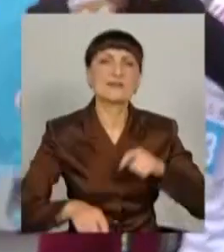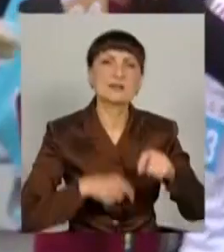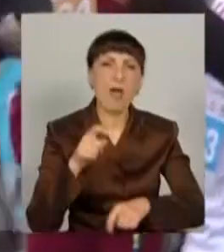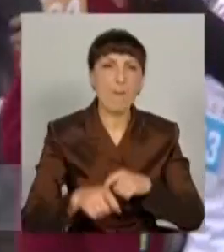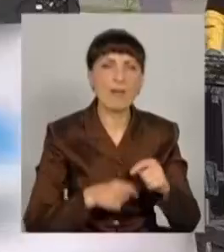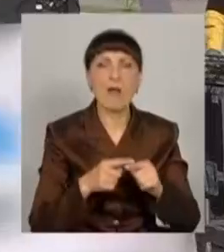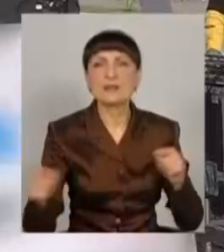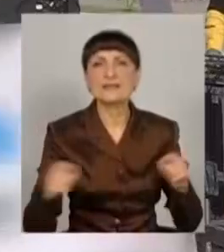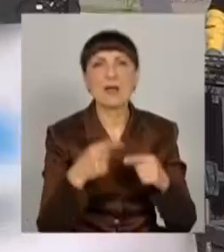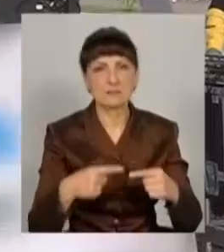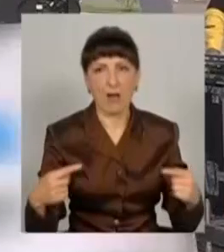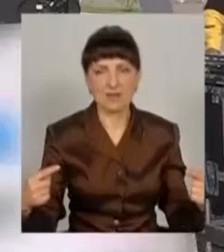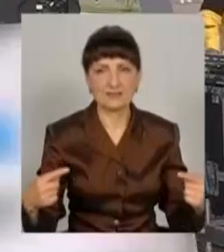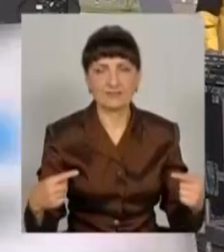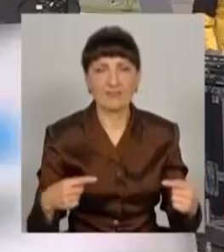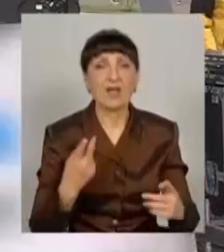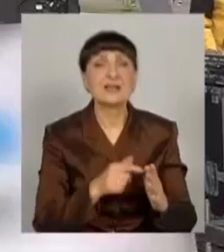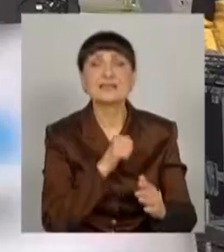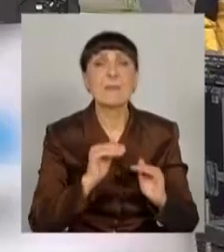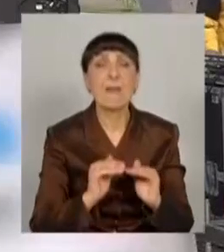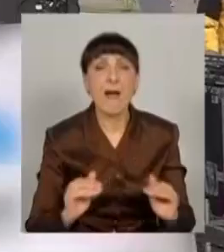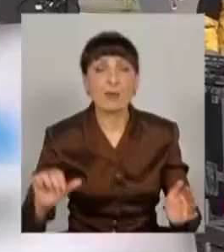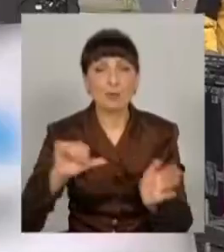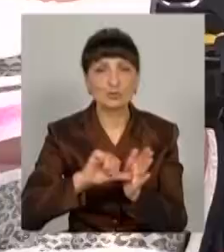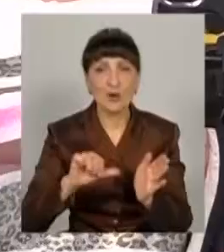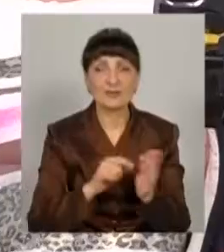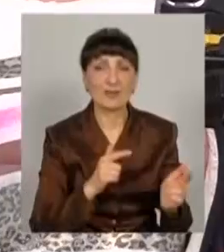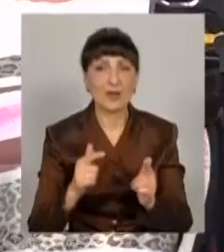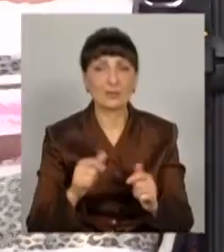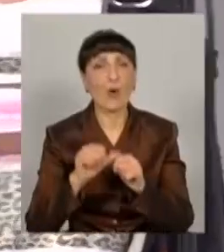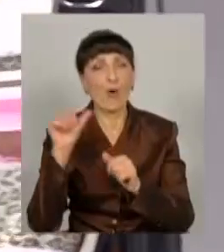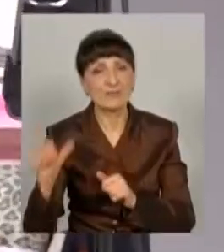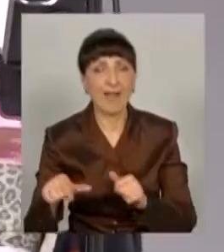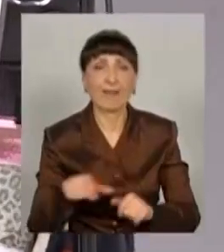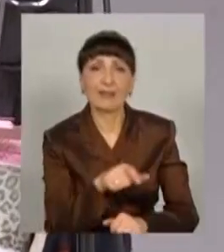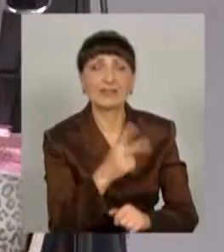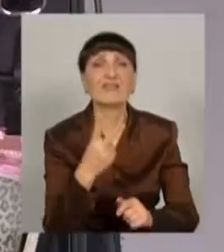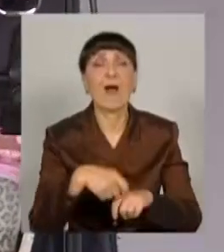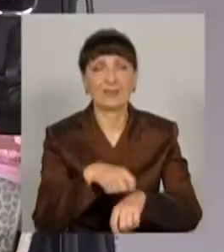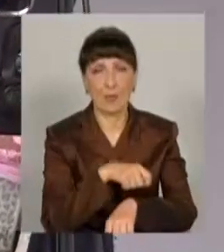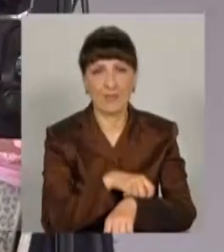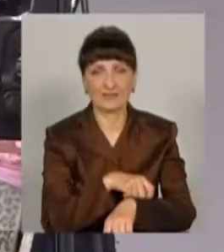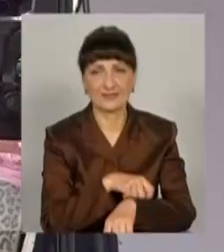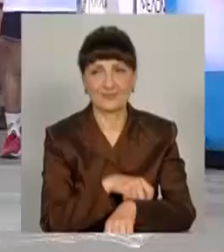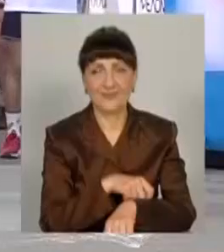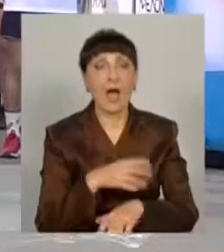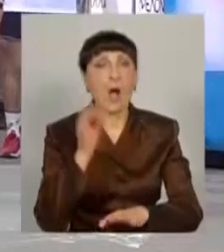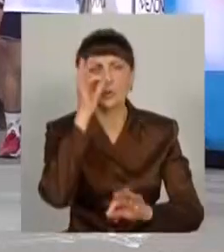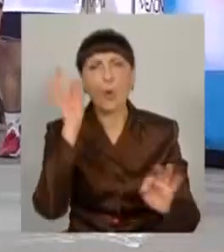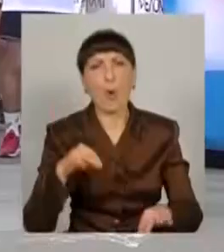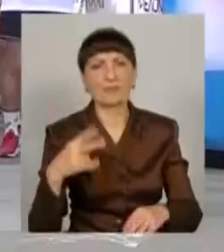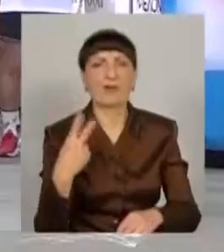на разных дистанциях. К слову, для самых маленьких участников подготовили отдельную трассу в 2 километра, а для самых опытных